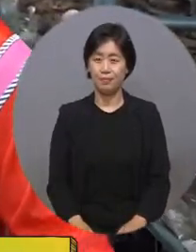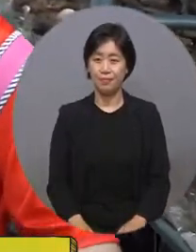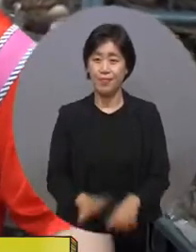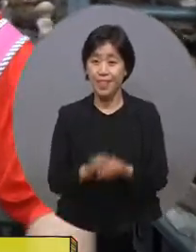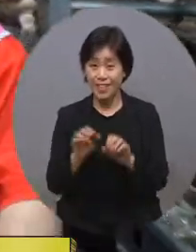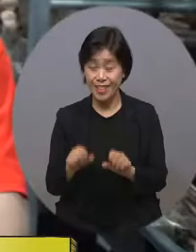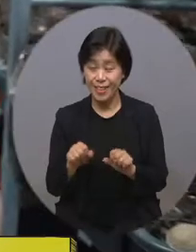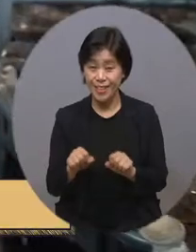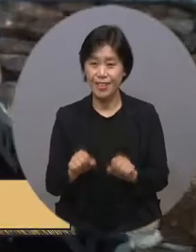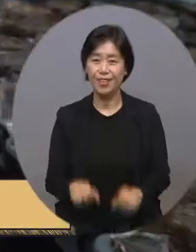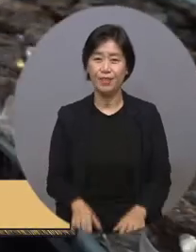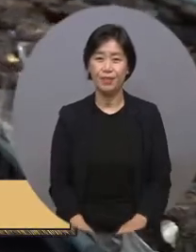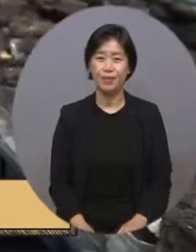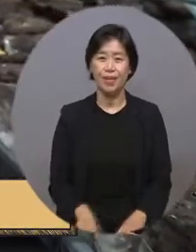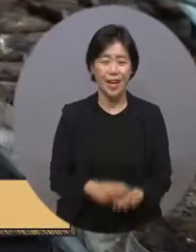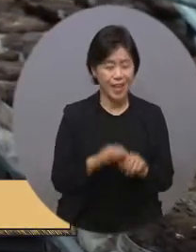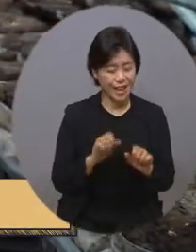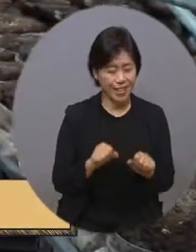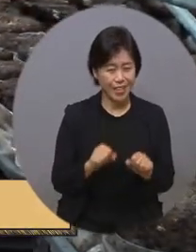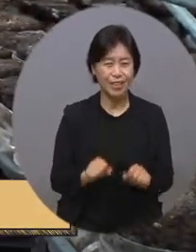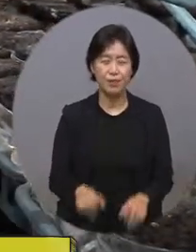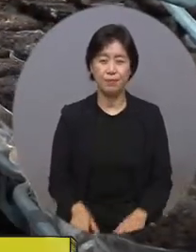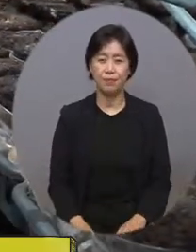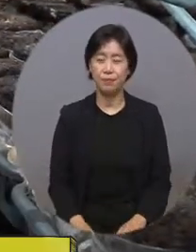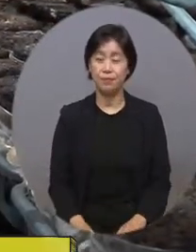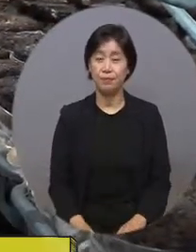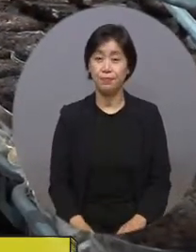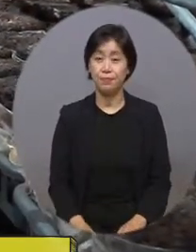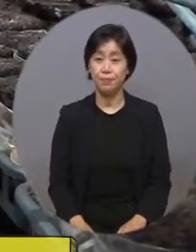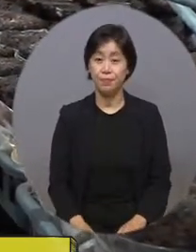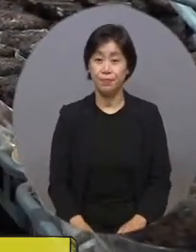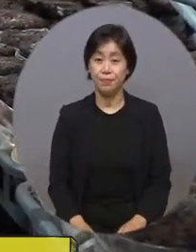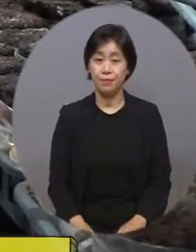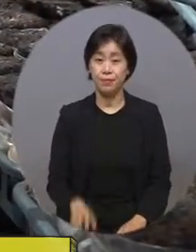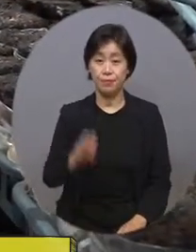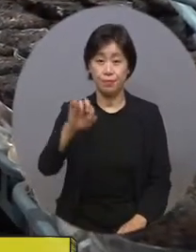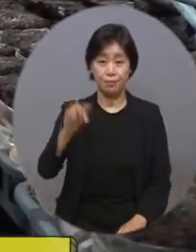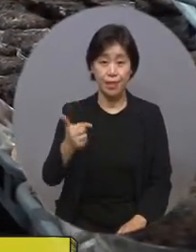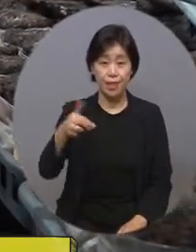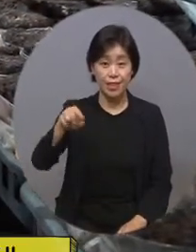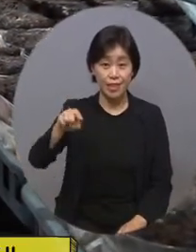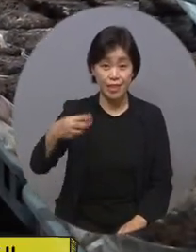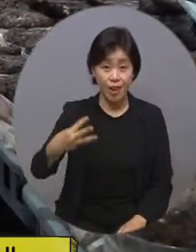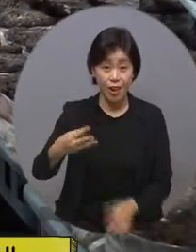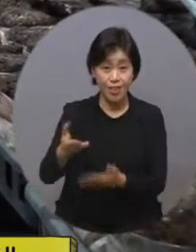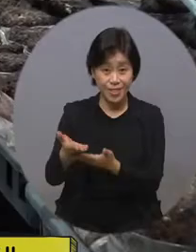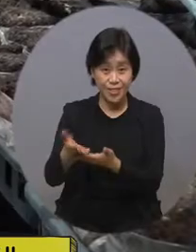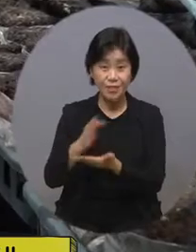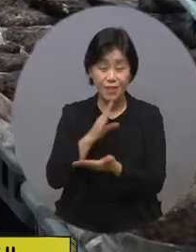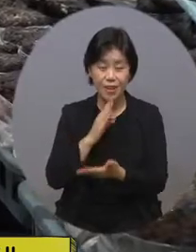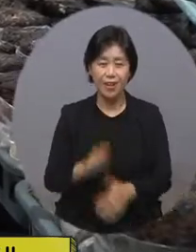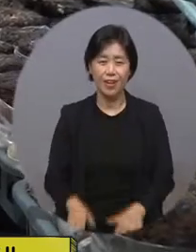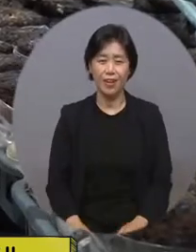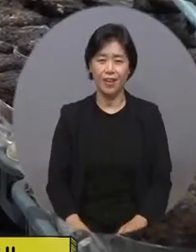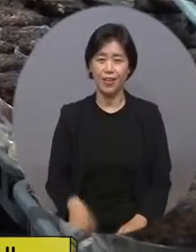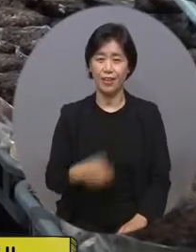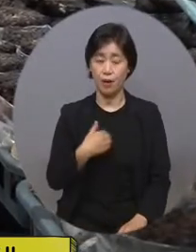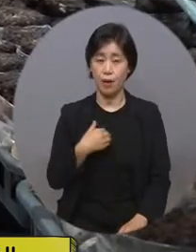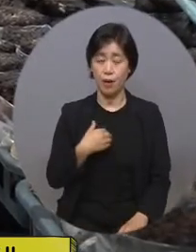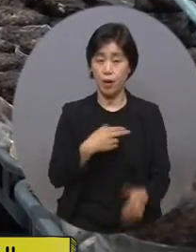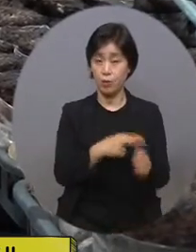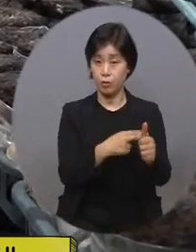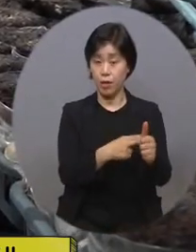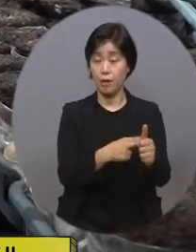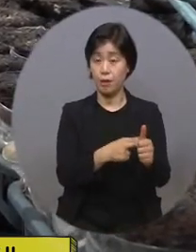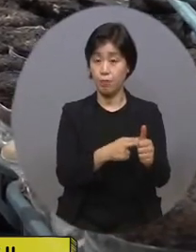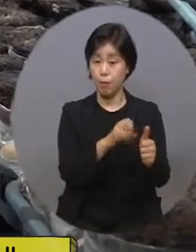네. 안녕하세요. 네, 안녕하세요. 아, 그러면 민철님이시죠? 제가 지금 선생님한테 이제 말씀, 성함을